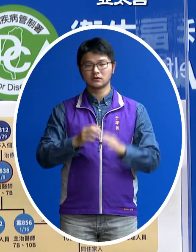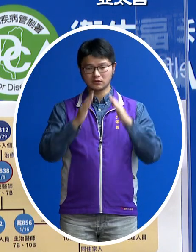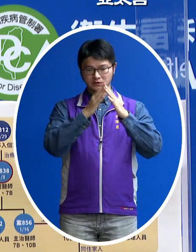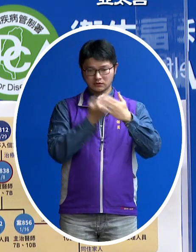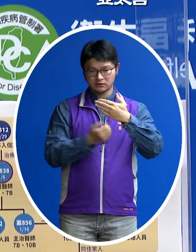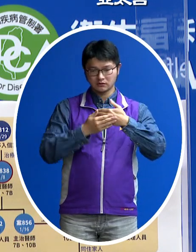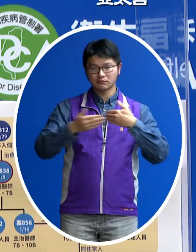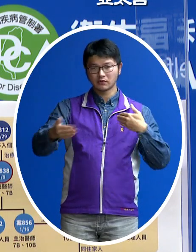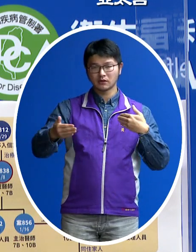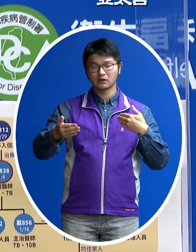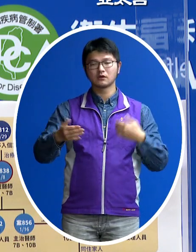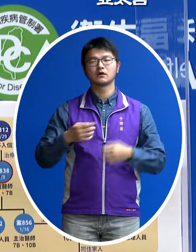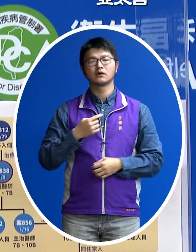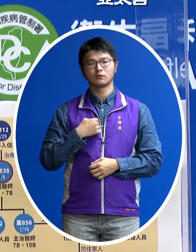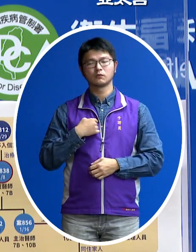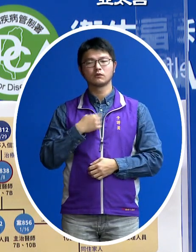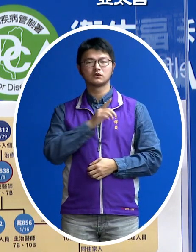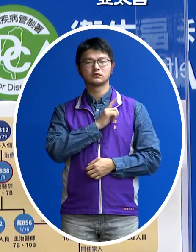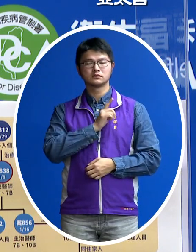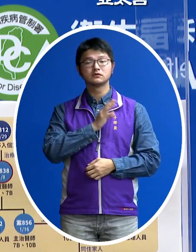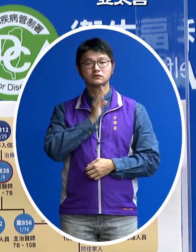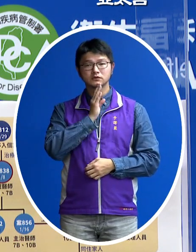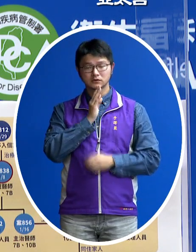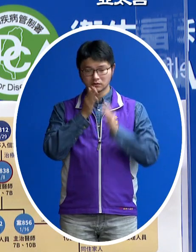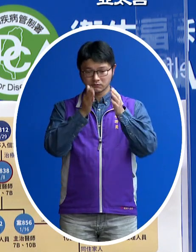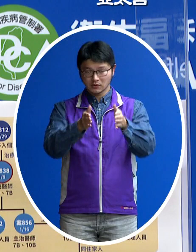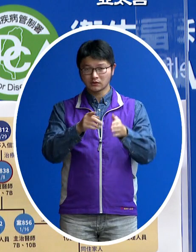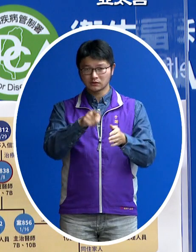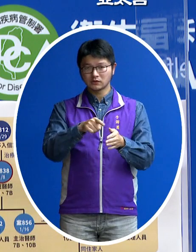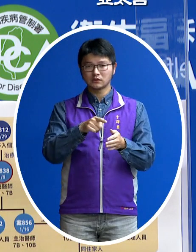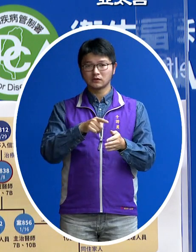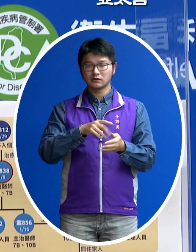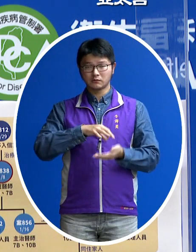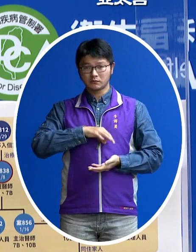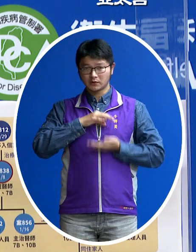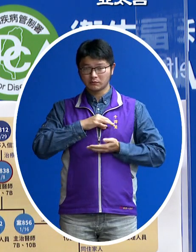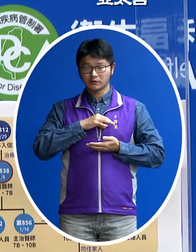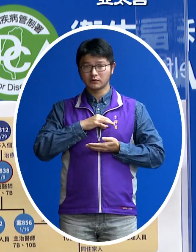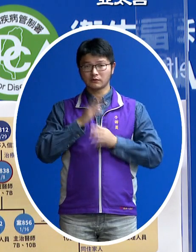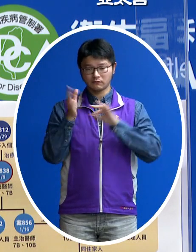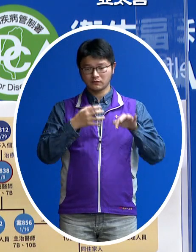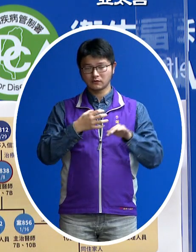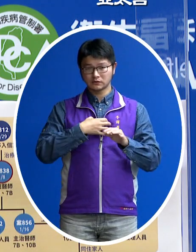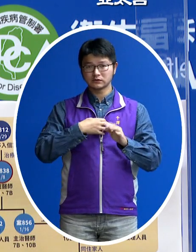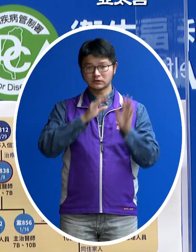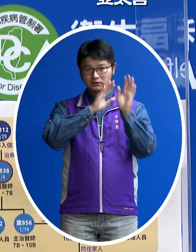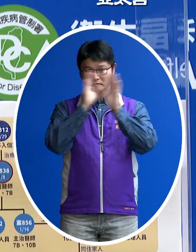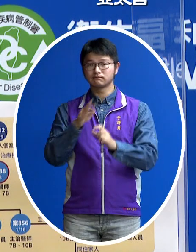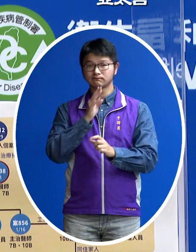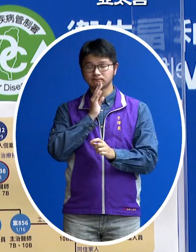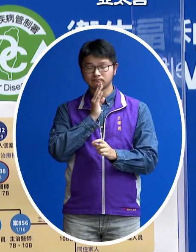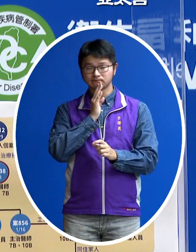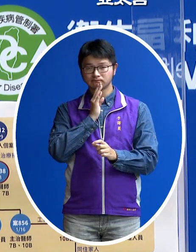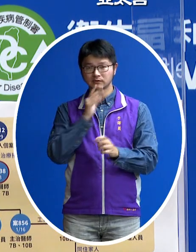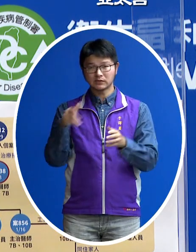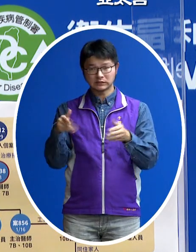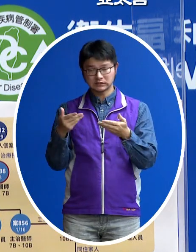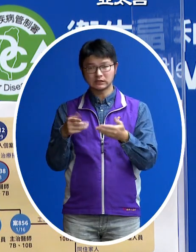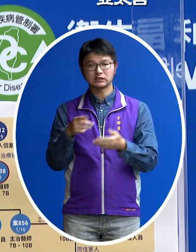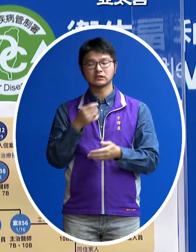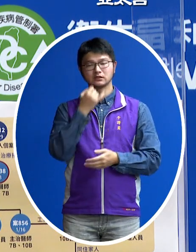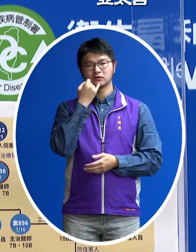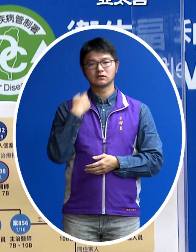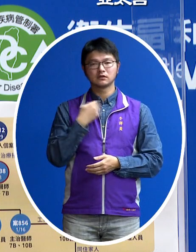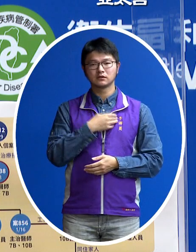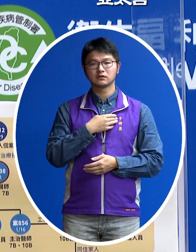是。好，按照风险的情况，好，来决定居家隔离还是自主健康管理。那中间可能根据